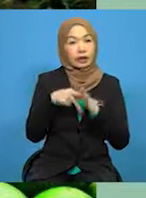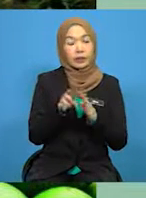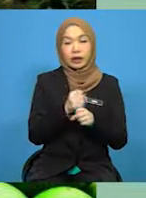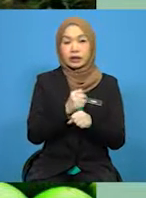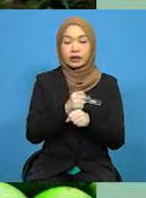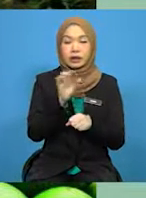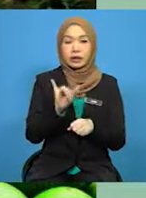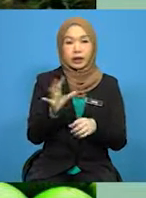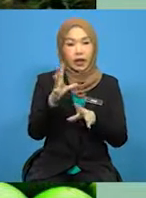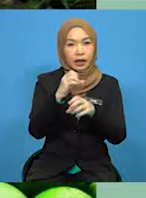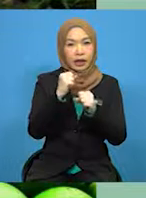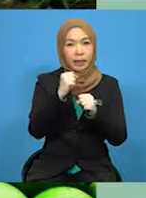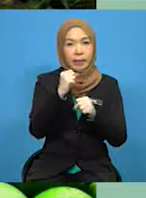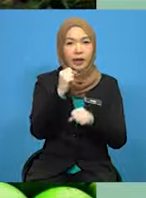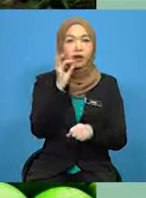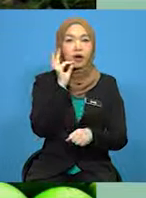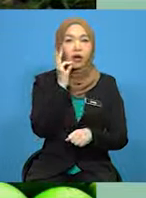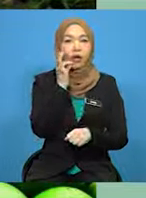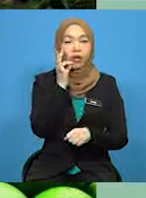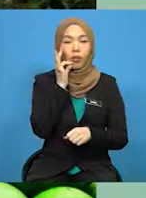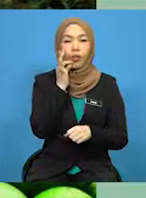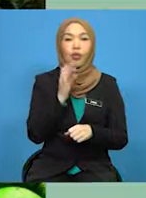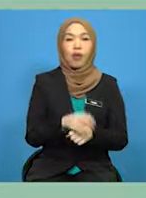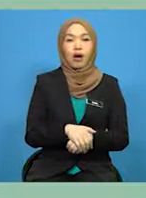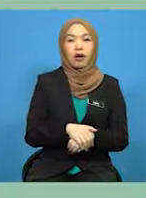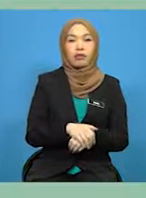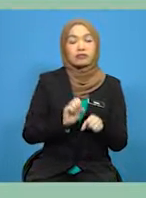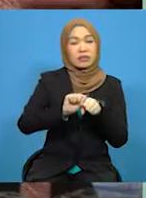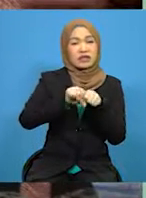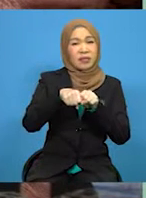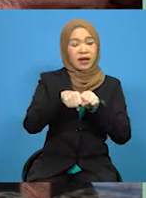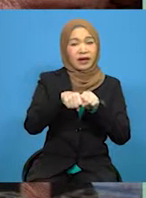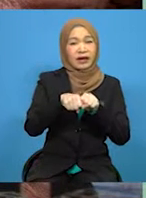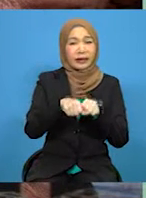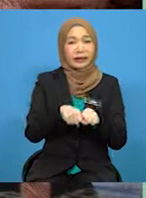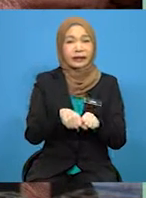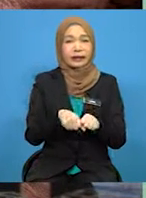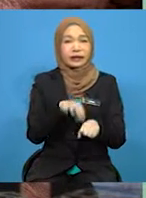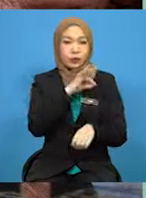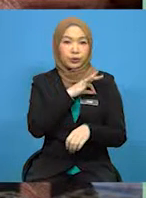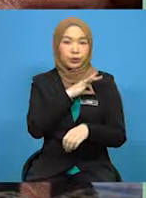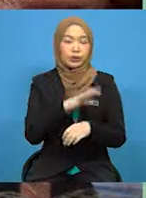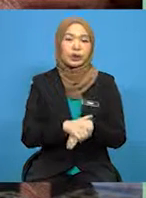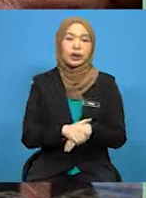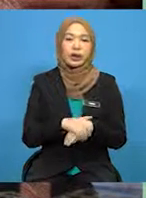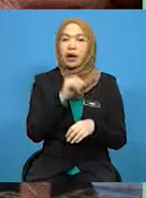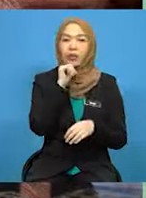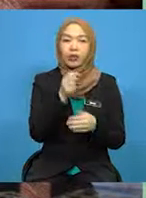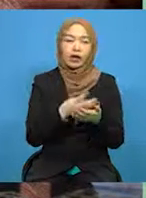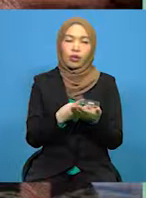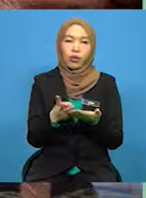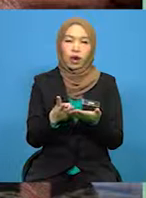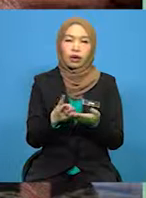menerima apel sebagai upahnya. Nelayan yang menangkap ikan akan